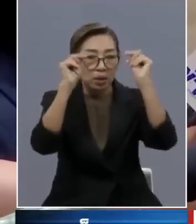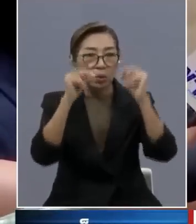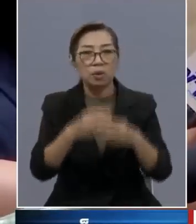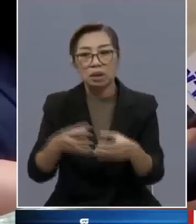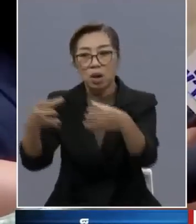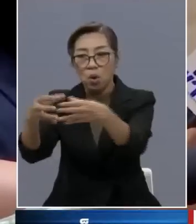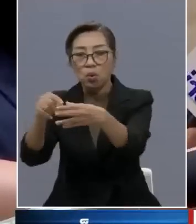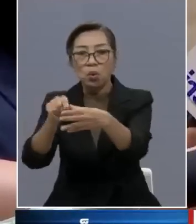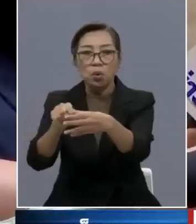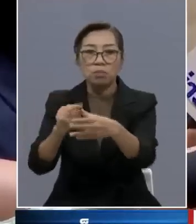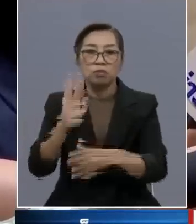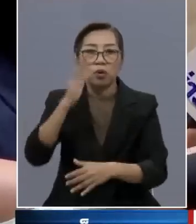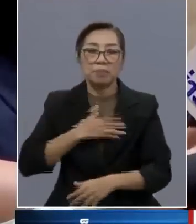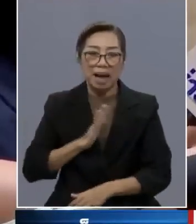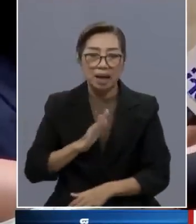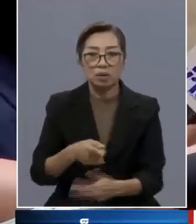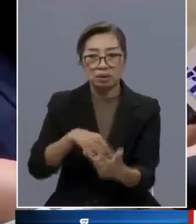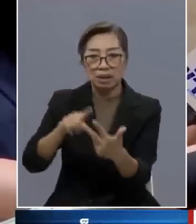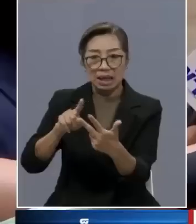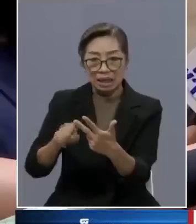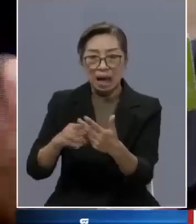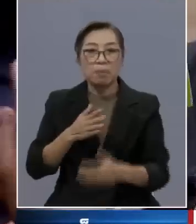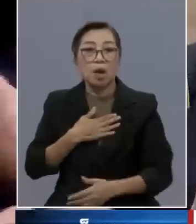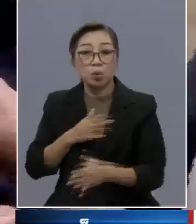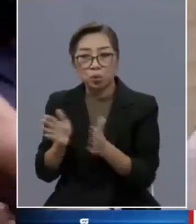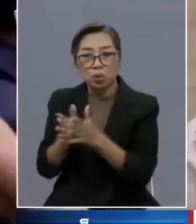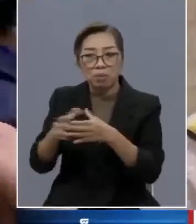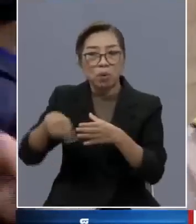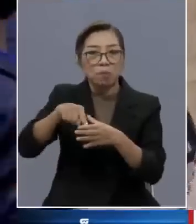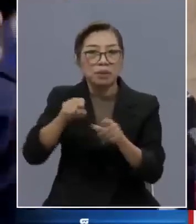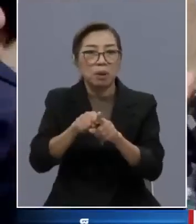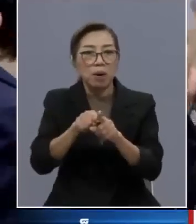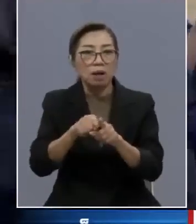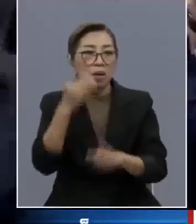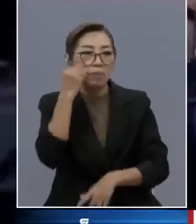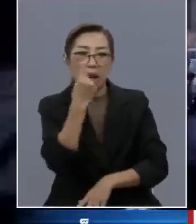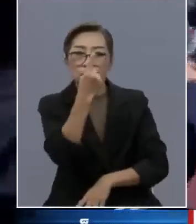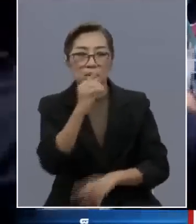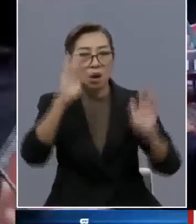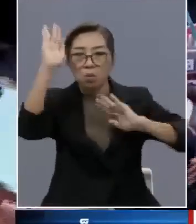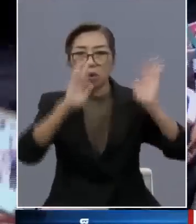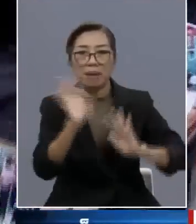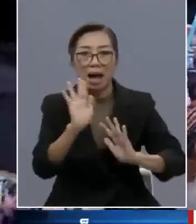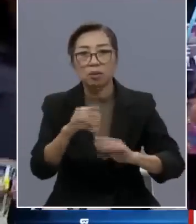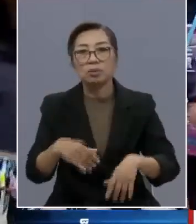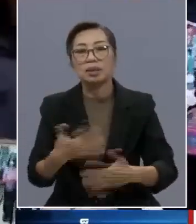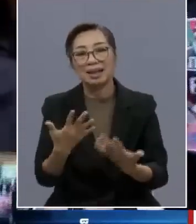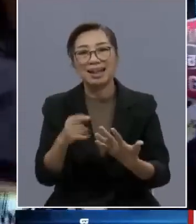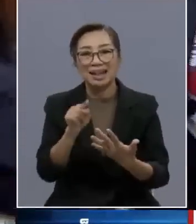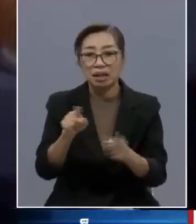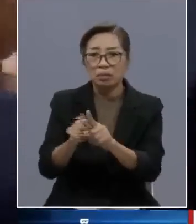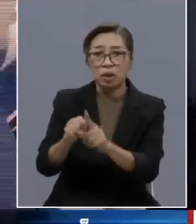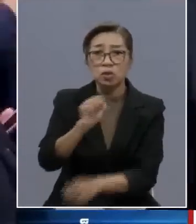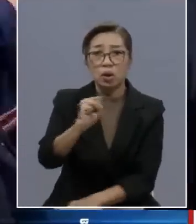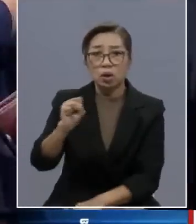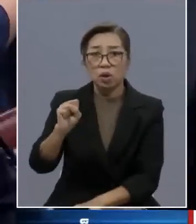ไม่เห็นชอบคุณพิธาเพียงคนเดียวและจะมีคนอื่นตามมาทีหลังหรือไม่ตัวเองก็ไม่ทราบนะ ใช่ครับก็สอดคล้องกับสิ่งที่คุณวันชัยศรสิ